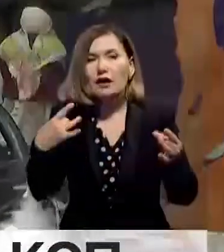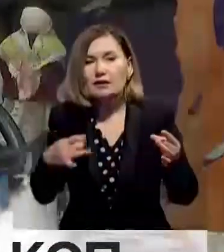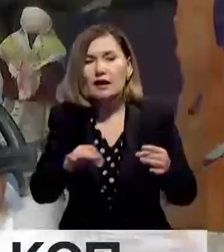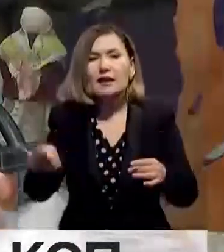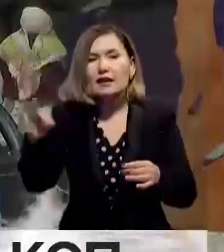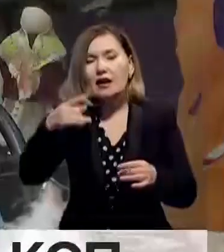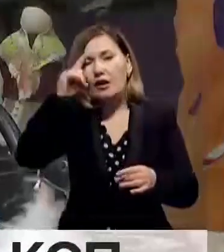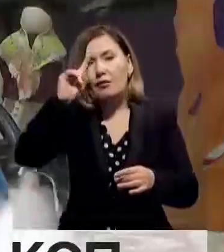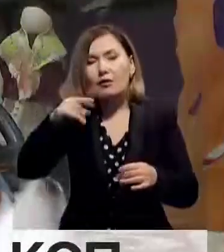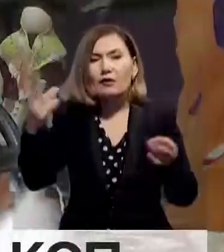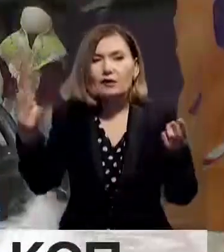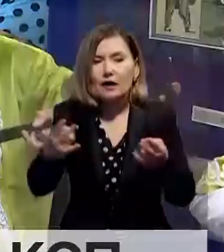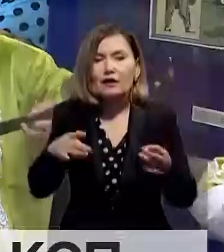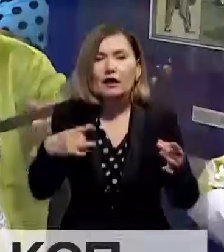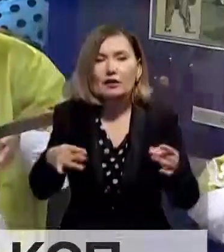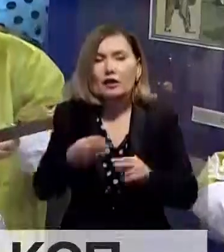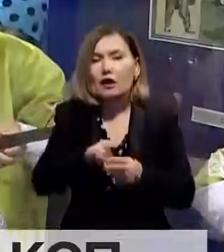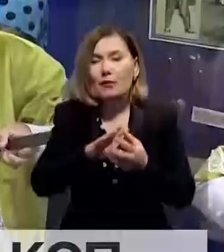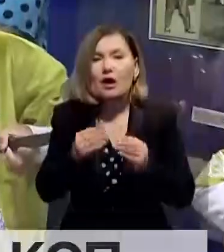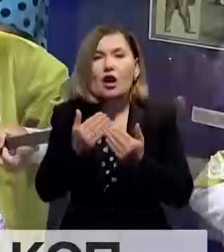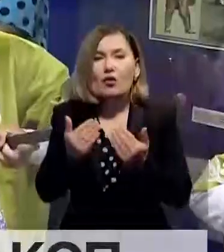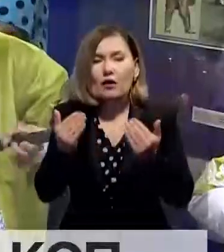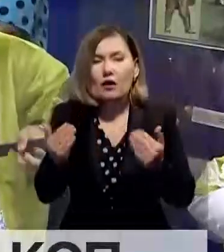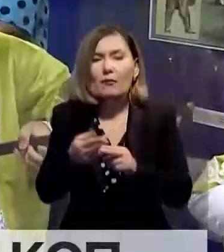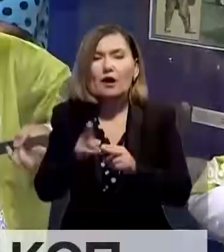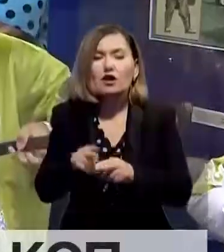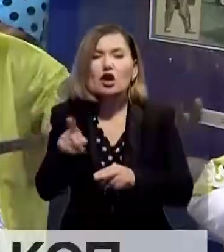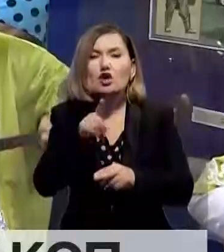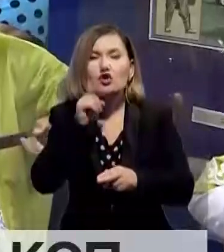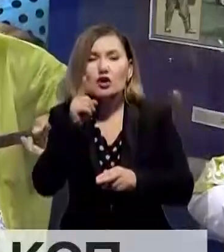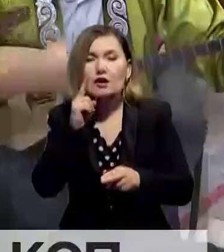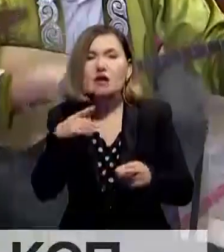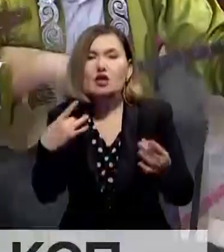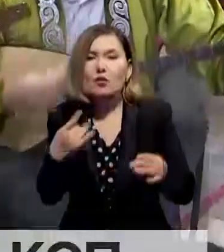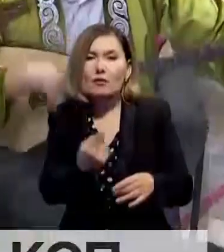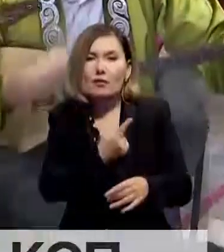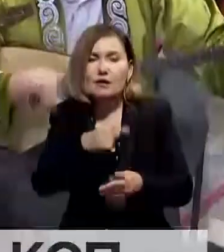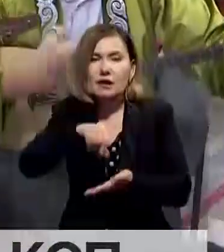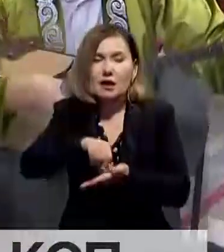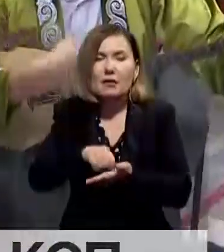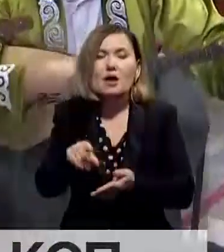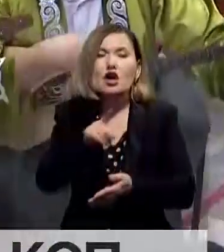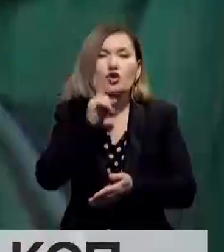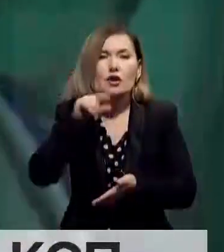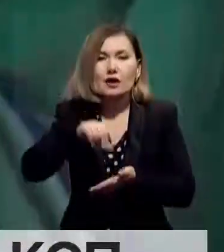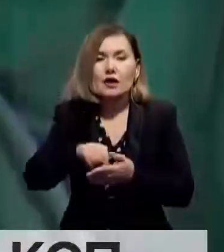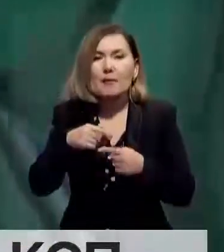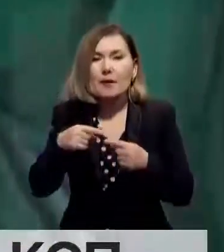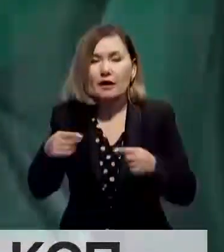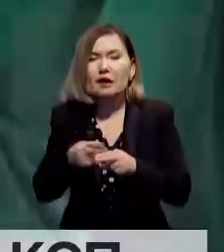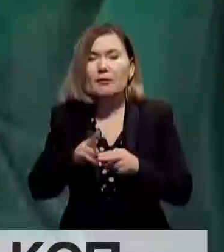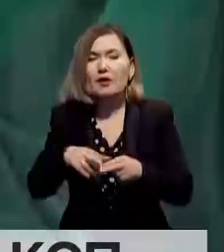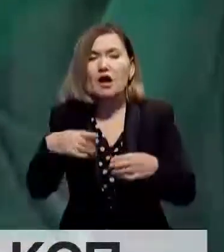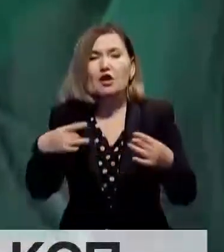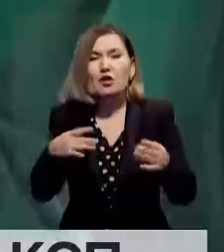білу маңызды дейді ұйымдастырушылар. Сондықтан көрмені алғашқы болып жас домбырашылар тамашалады. Алдағы уақытта жастардың қатысуымен түрлі тәрбие